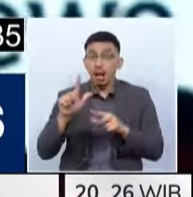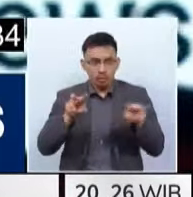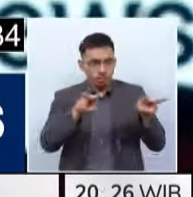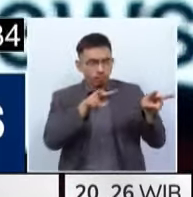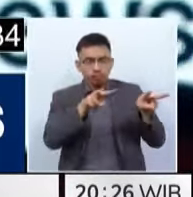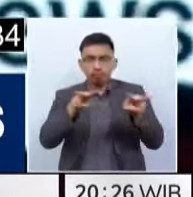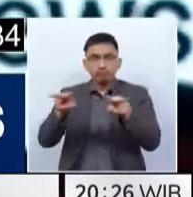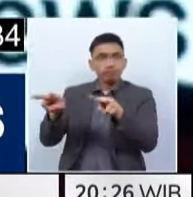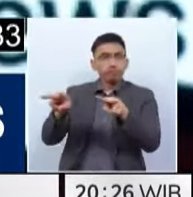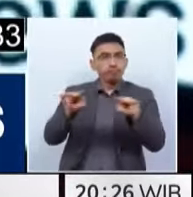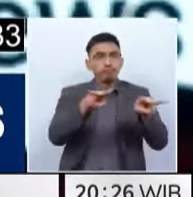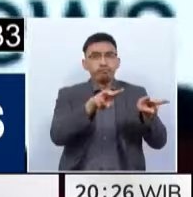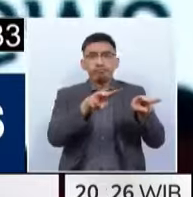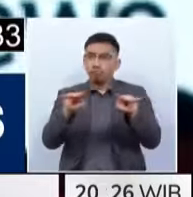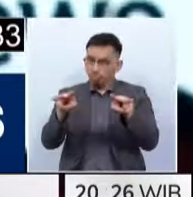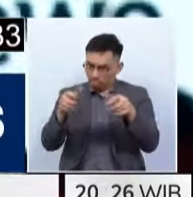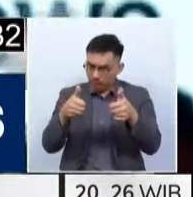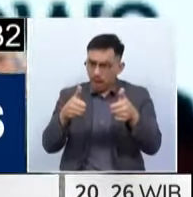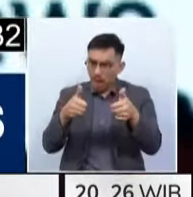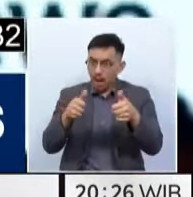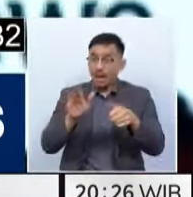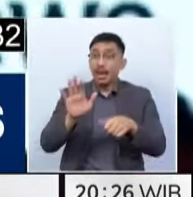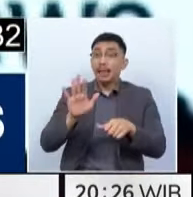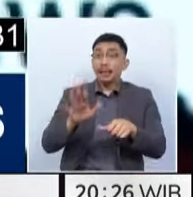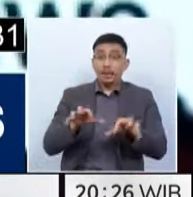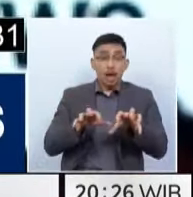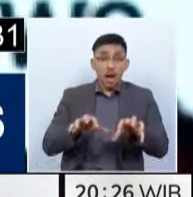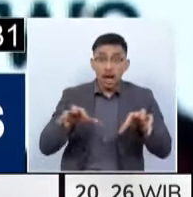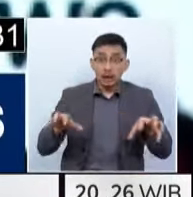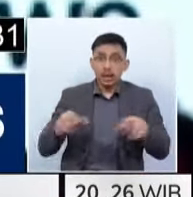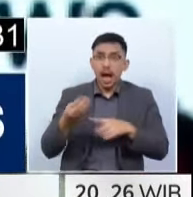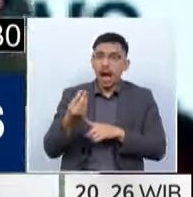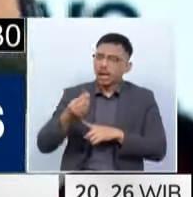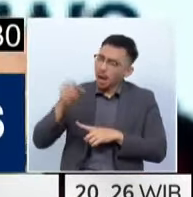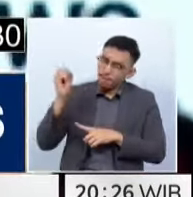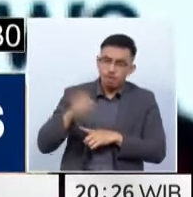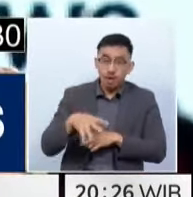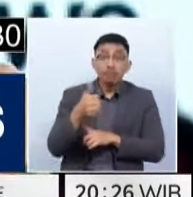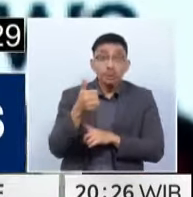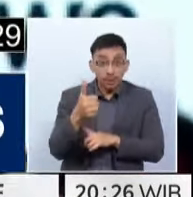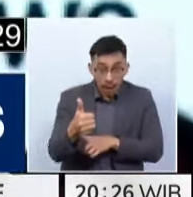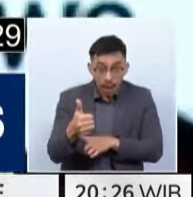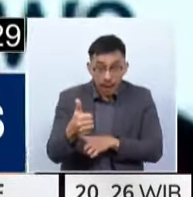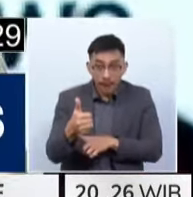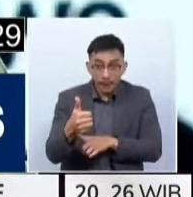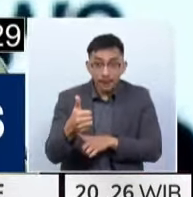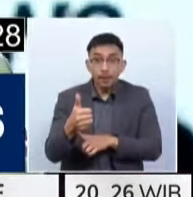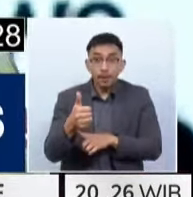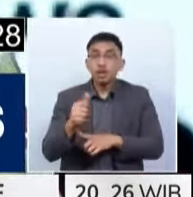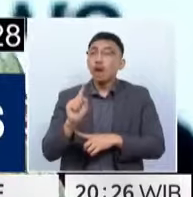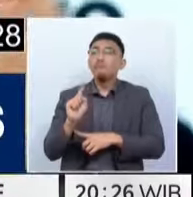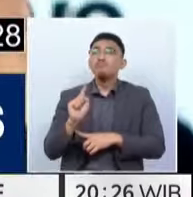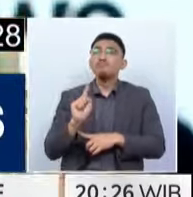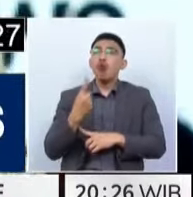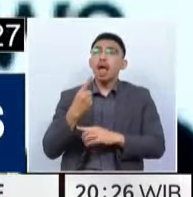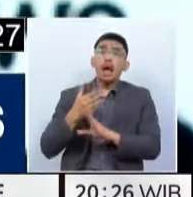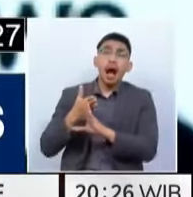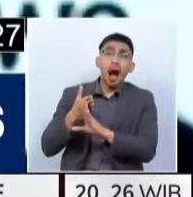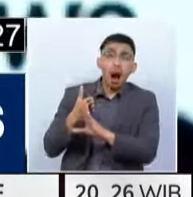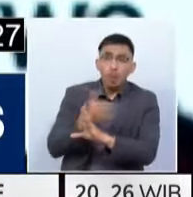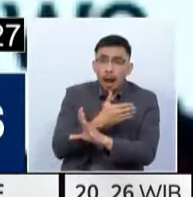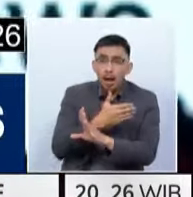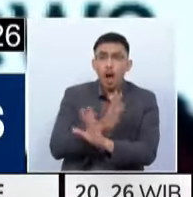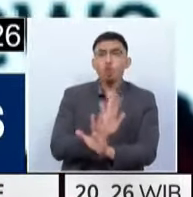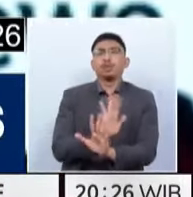logistiknya menjadi sangat murah tidak lagi kembali ee ke titik awal atau Mereka bilang kami hanya